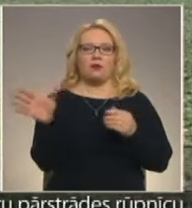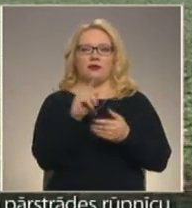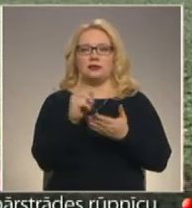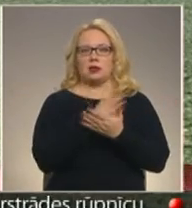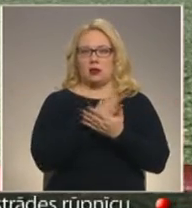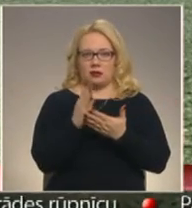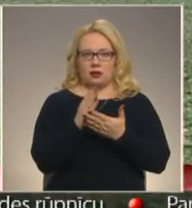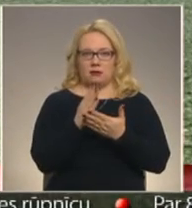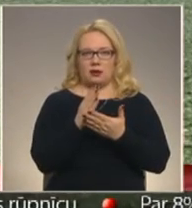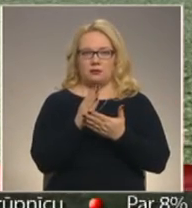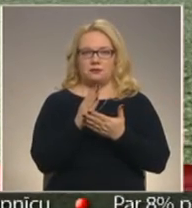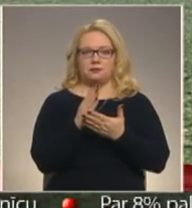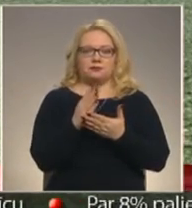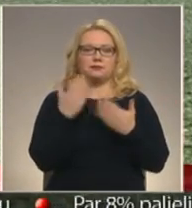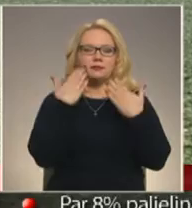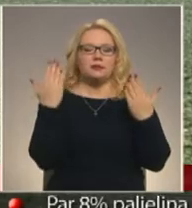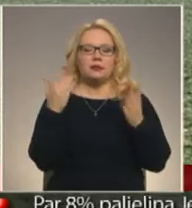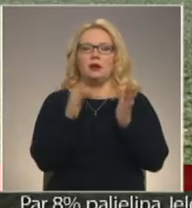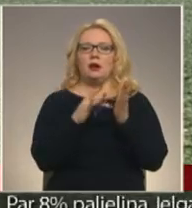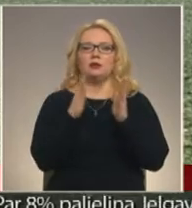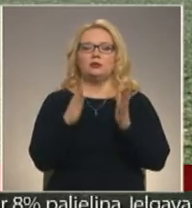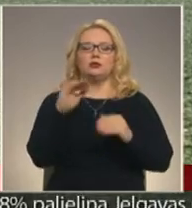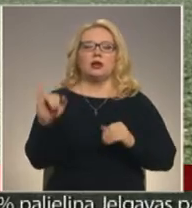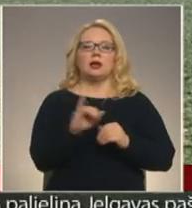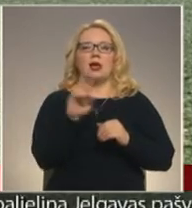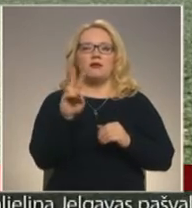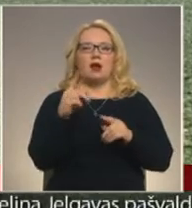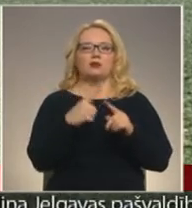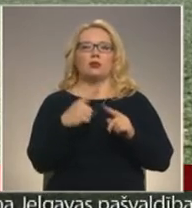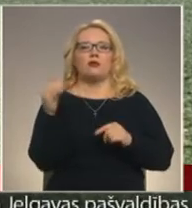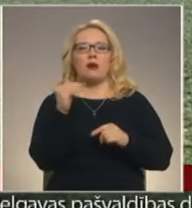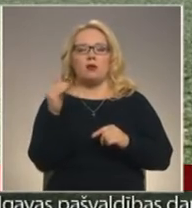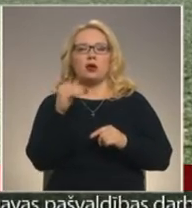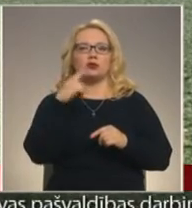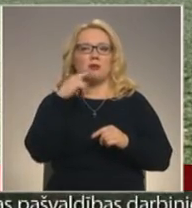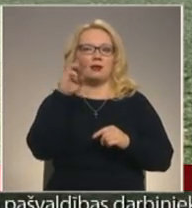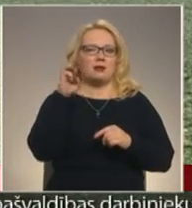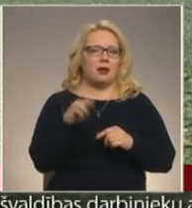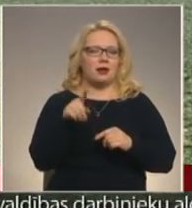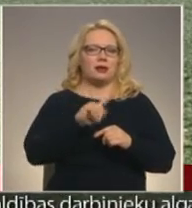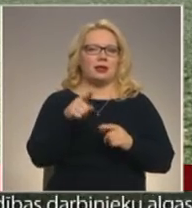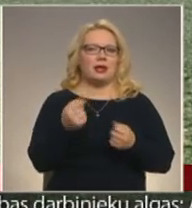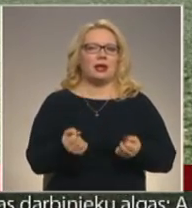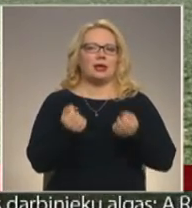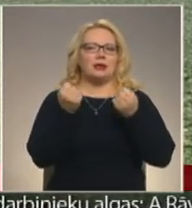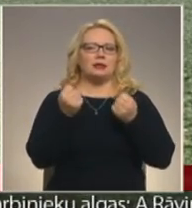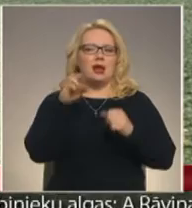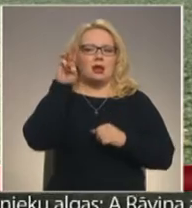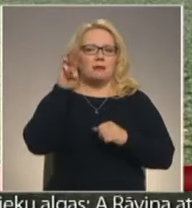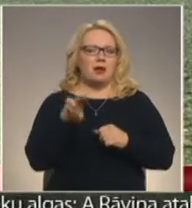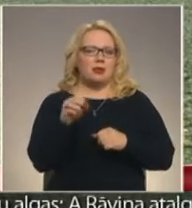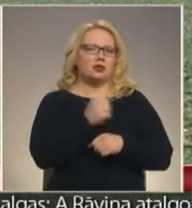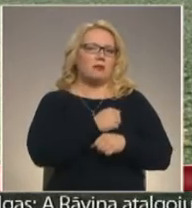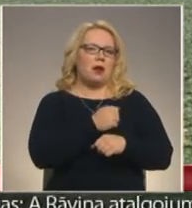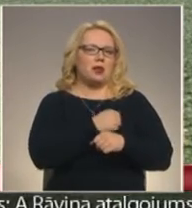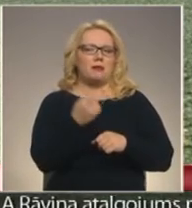kārtībā. Nu, nezinām, kāds būs janvārs un februārs un marts, kas ir tie kritiskākie mēneši,